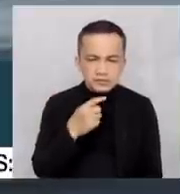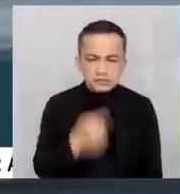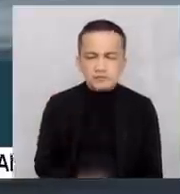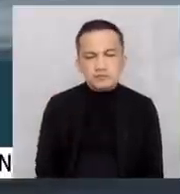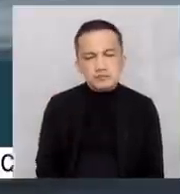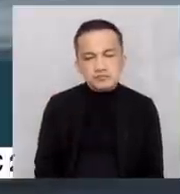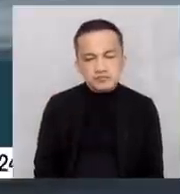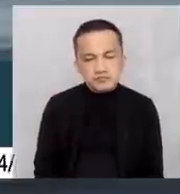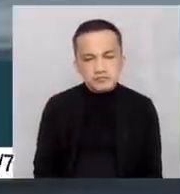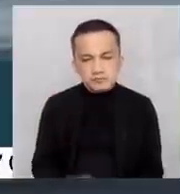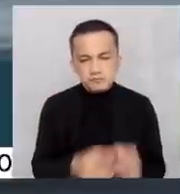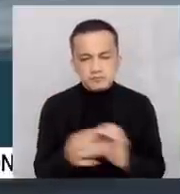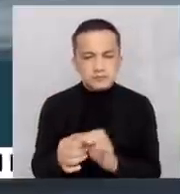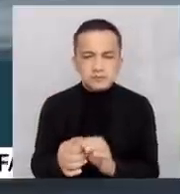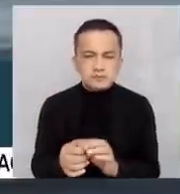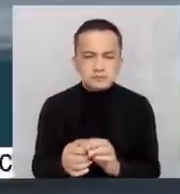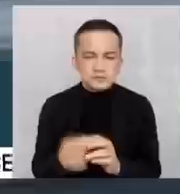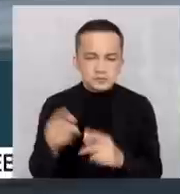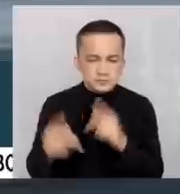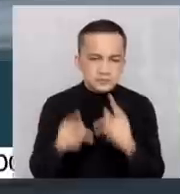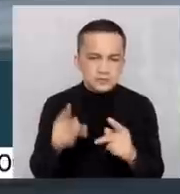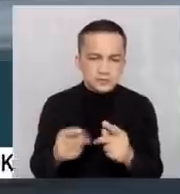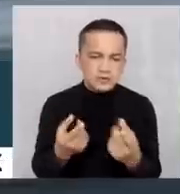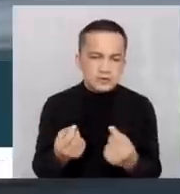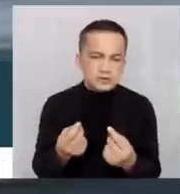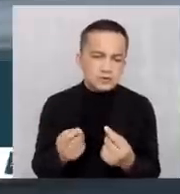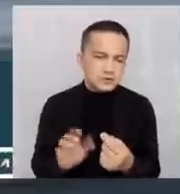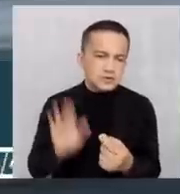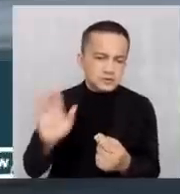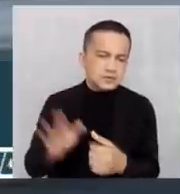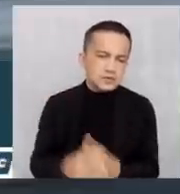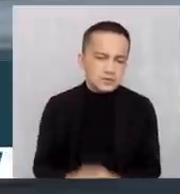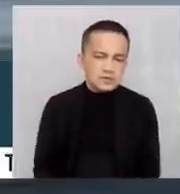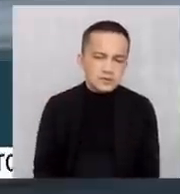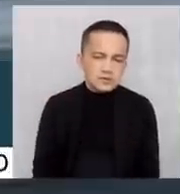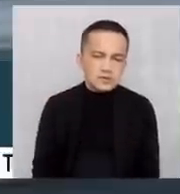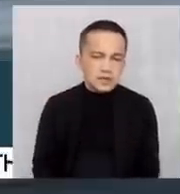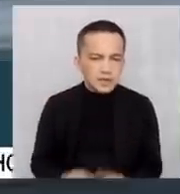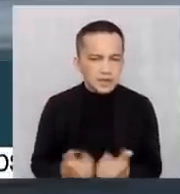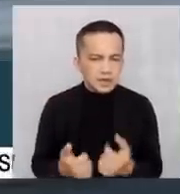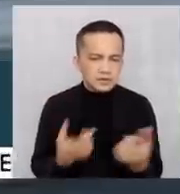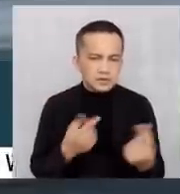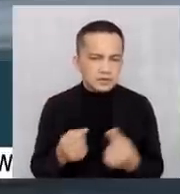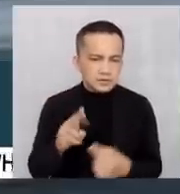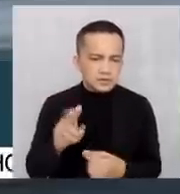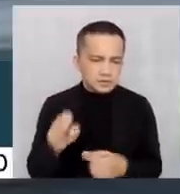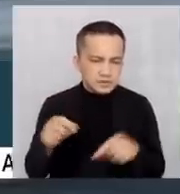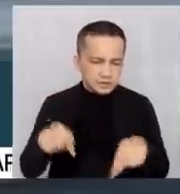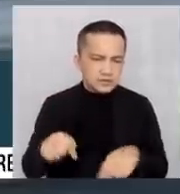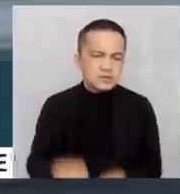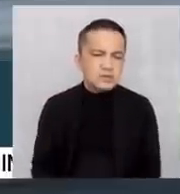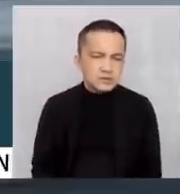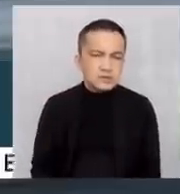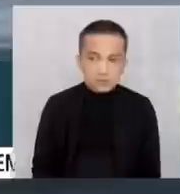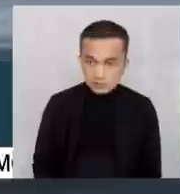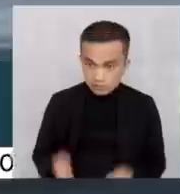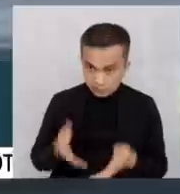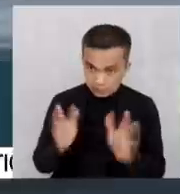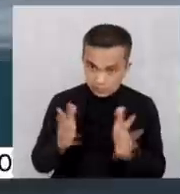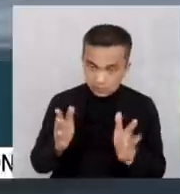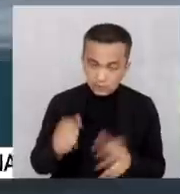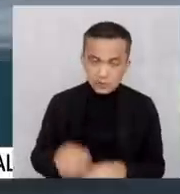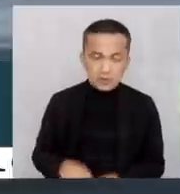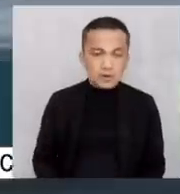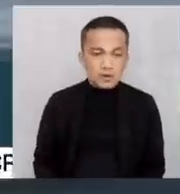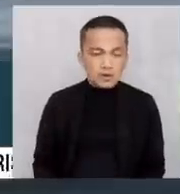pag-explain sa taong bayan ano yung ginagawang ganito, kung paano nagagawa ng US yung ganito, puwapayag ba sila? Pero tayo